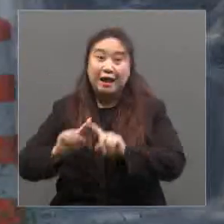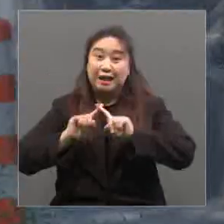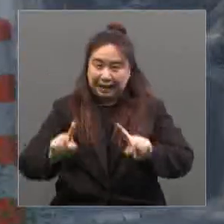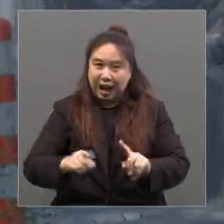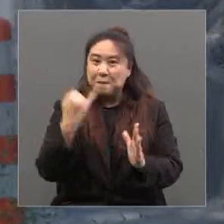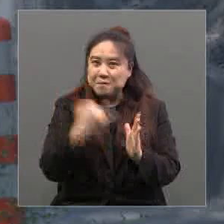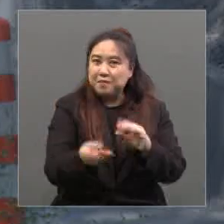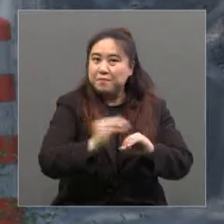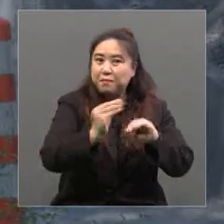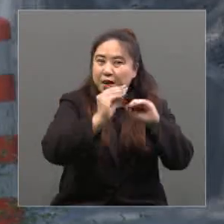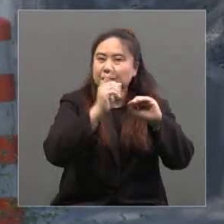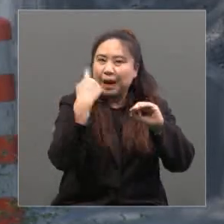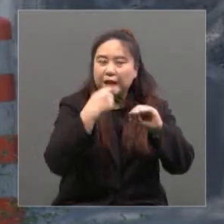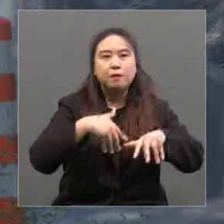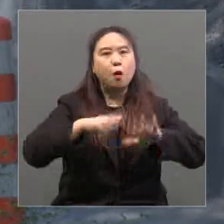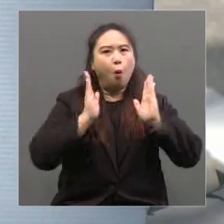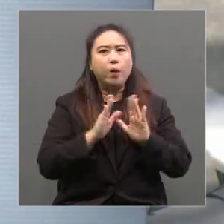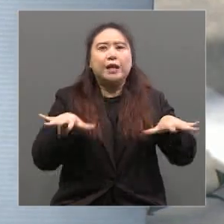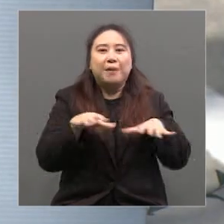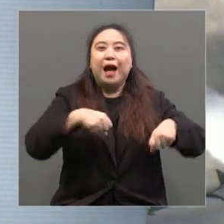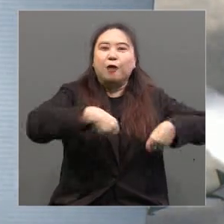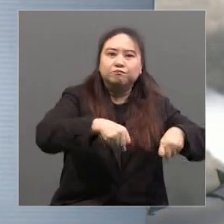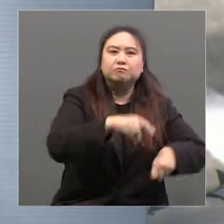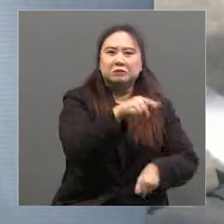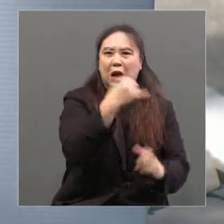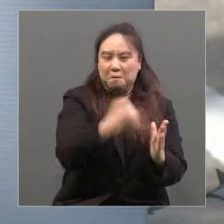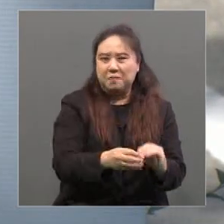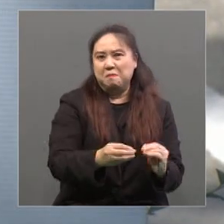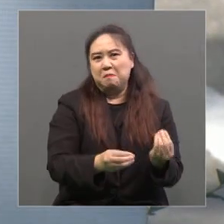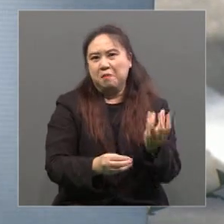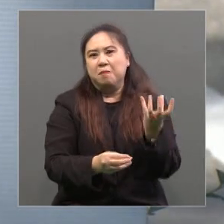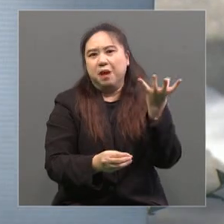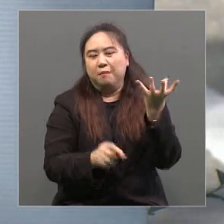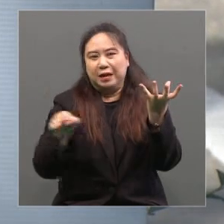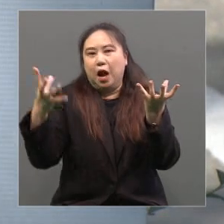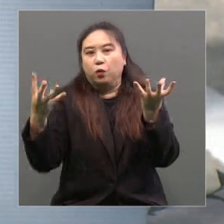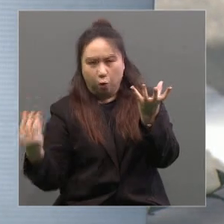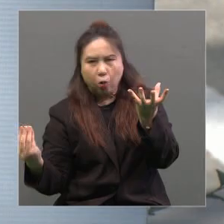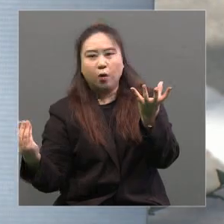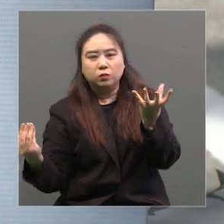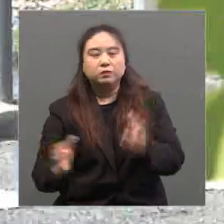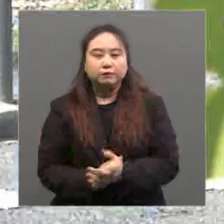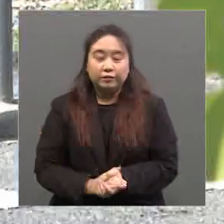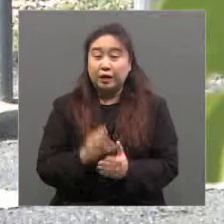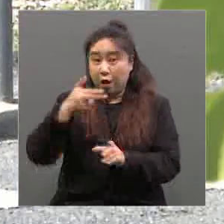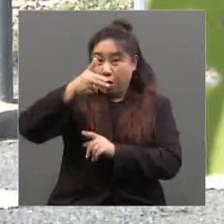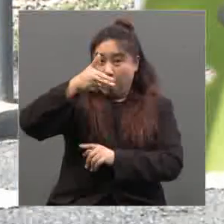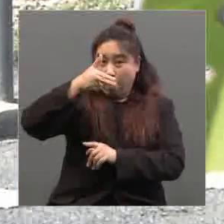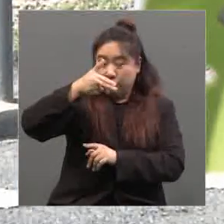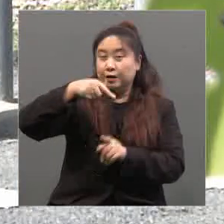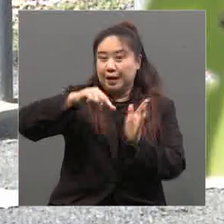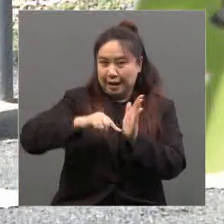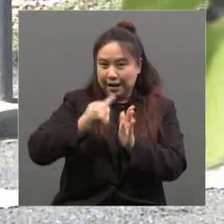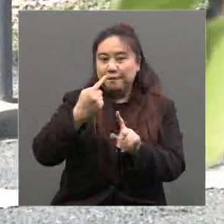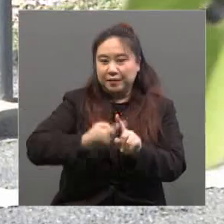ๆเนี่ยเพิ่มมากขึ้นครับโดยตลอดเวลาของการลองติดตั้งกล้องตรงนี้นะฮะก็คือตั้งแต่เดือนมิถุนายนจนถึงสิงหาคมที่